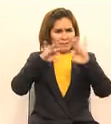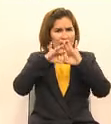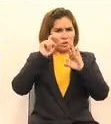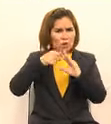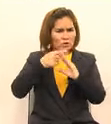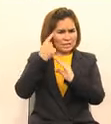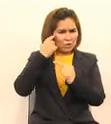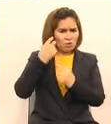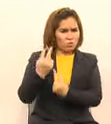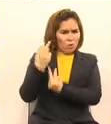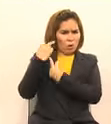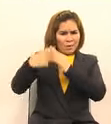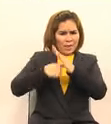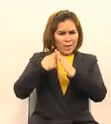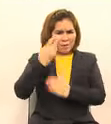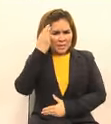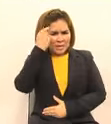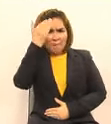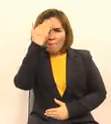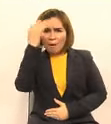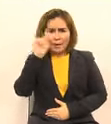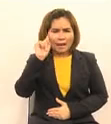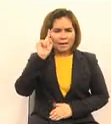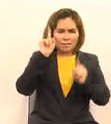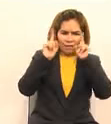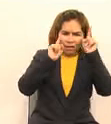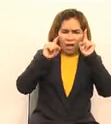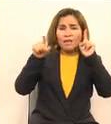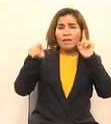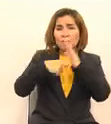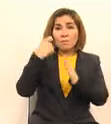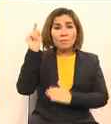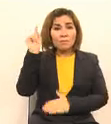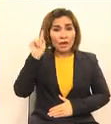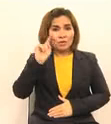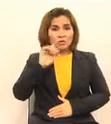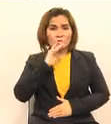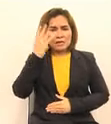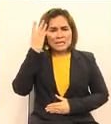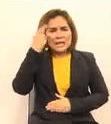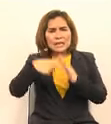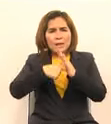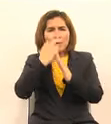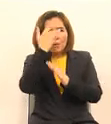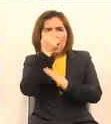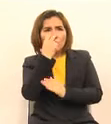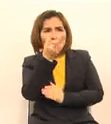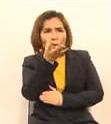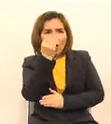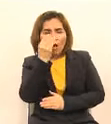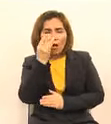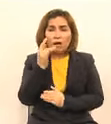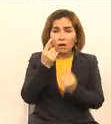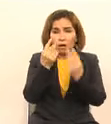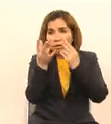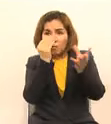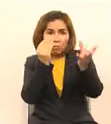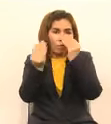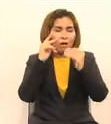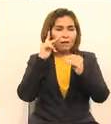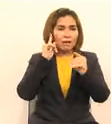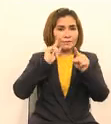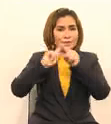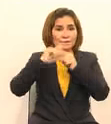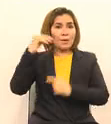ครับว่าเราเครียดเราวิตกกังวลจากเรื่องอะไรนะครับถ้าเกิดเราเครียดวิตกกังวลจากการรับสื่อที่มากเกินไปนะครับดูข่าวมากจ